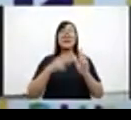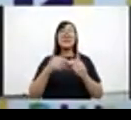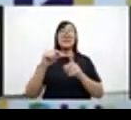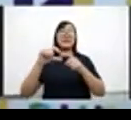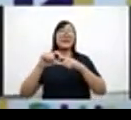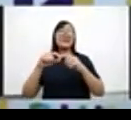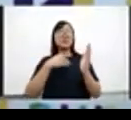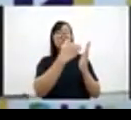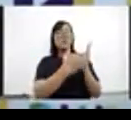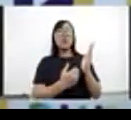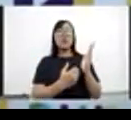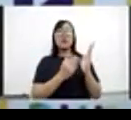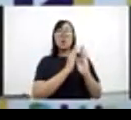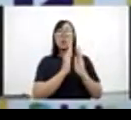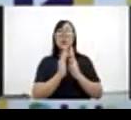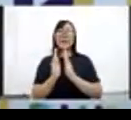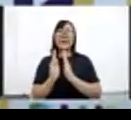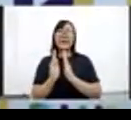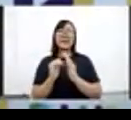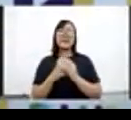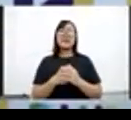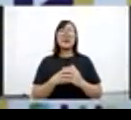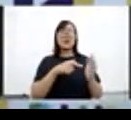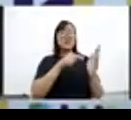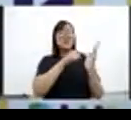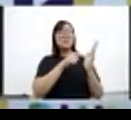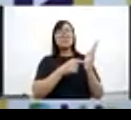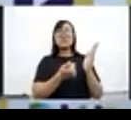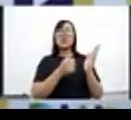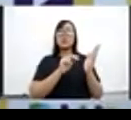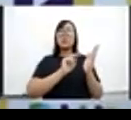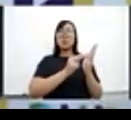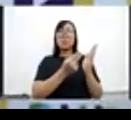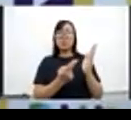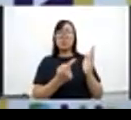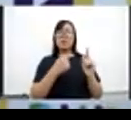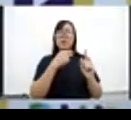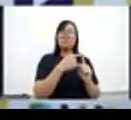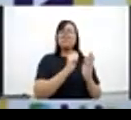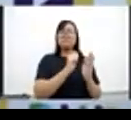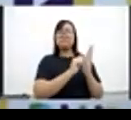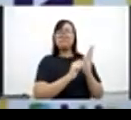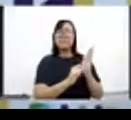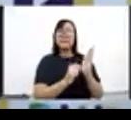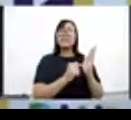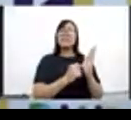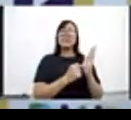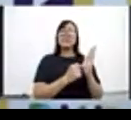ia bisa mengalami perubahan apabila menyesuaikan dengan mengapa perkembangan dinamika yang terjadi maupun